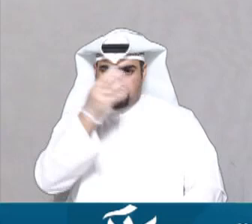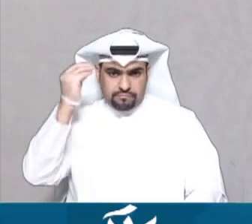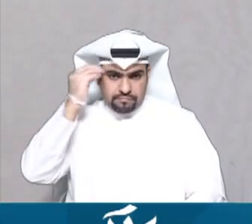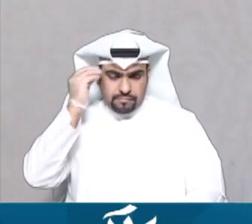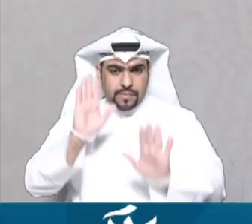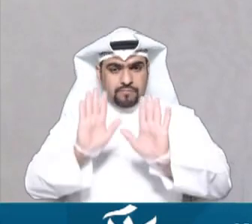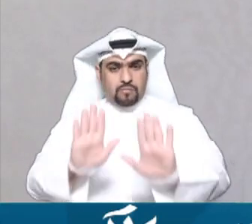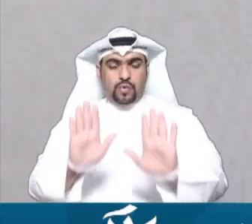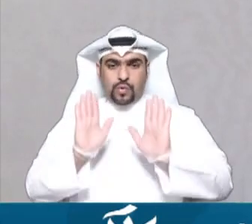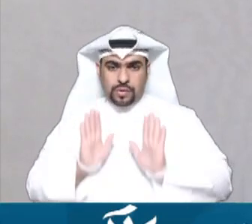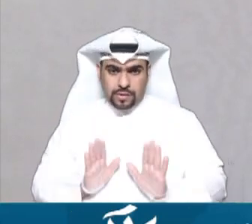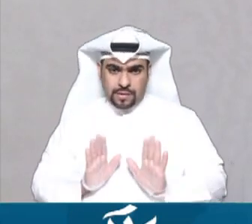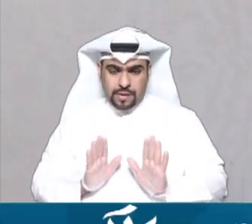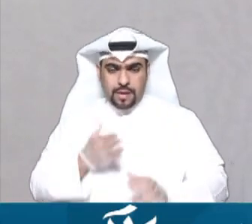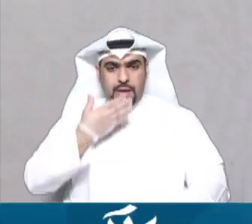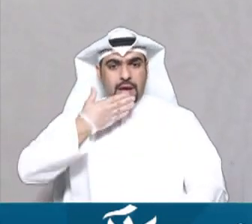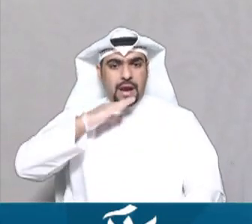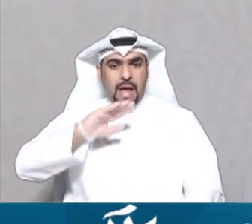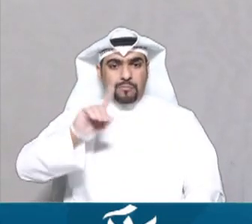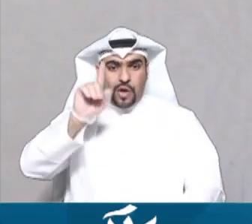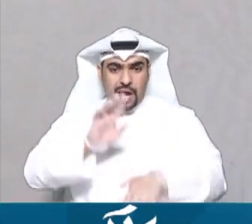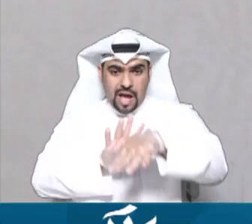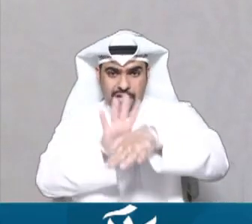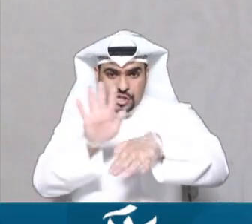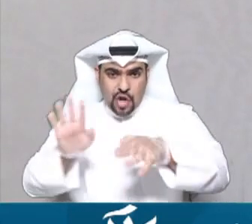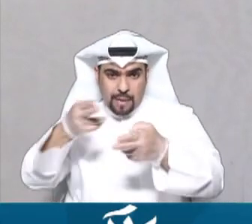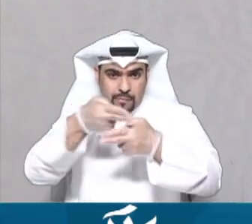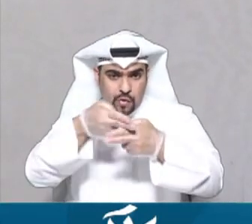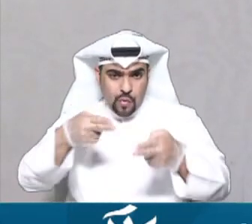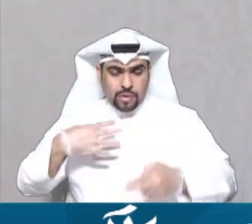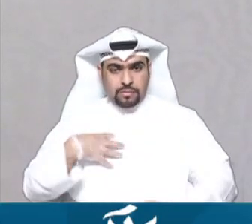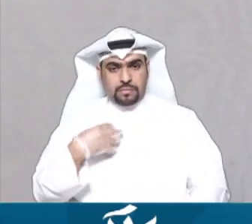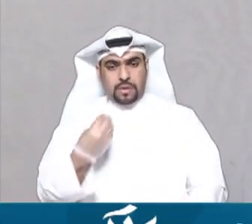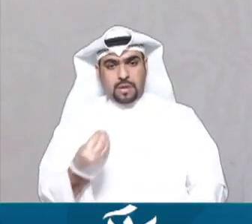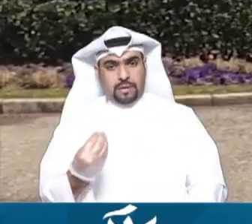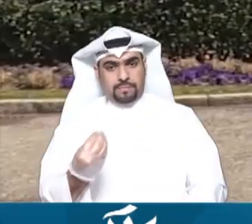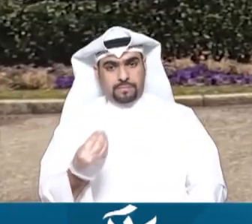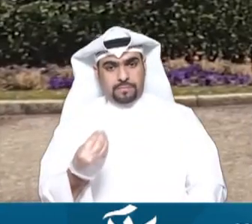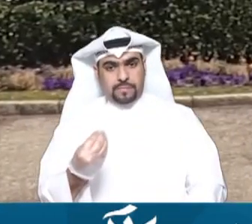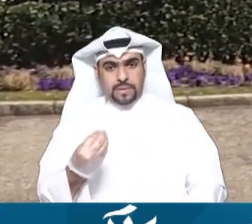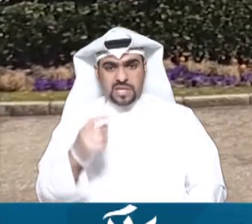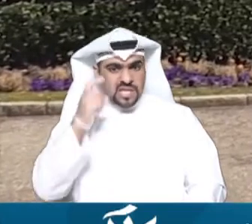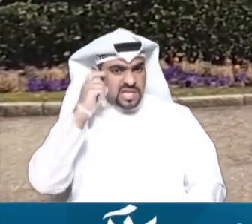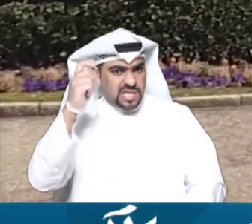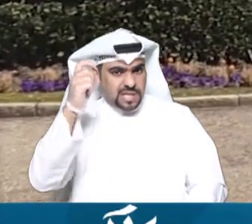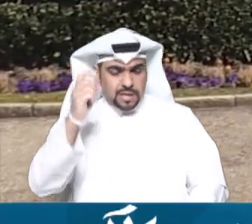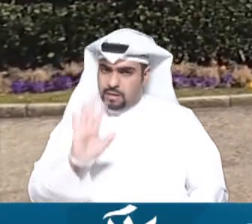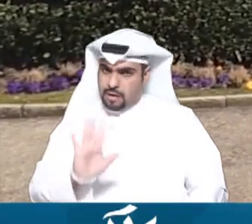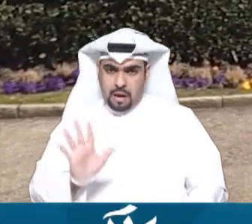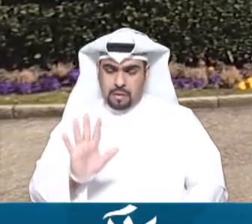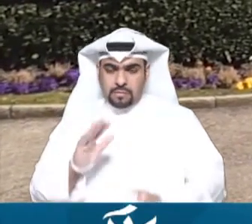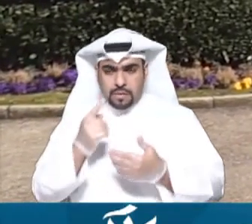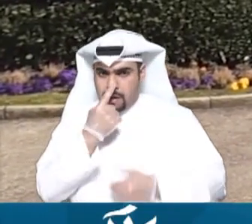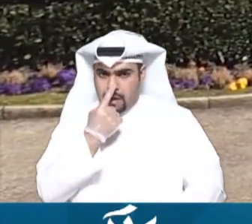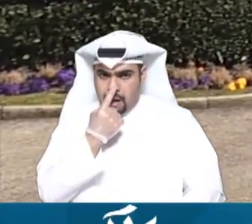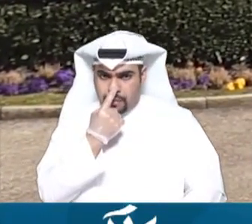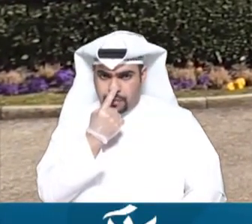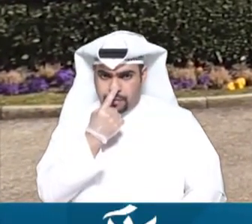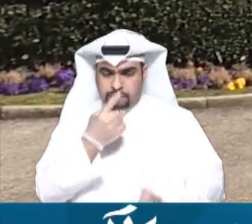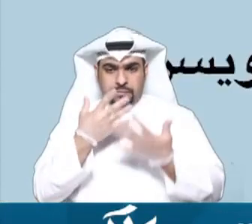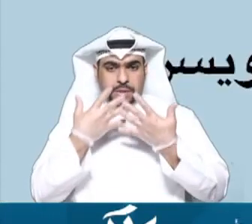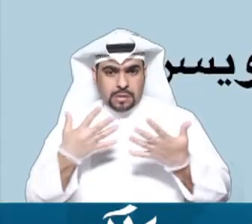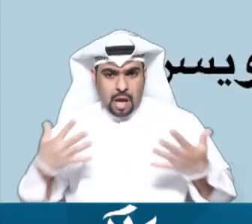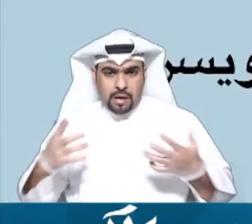من قبل جميع المواطنين الكويتيين للإجراءات التي تقوم بها دولة الكويت. القنصلية العامة لدولة الكويت في